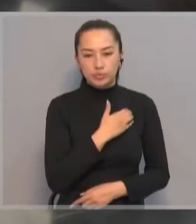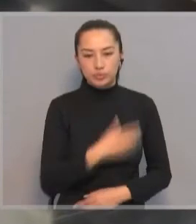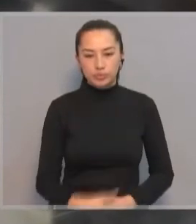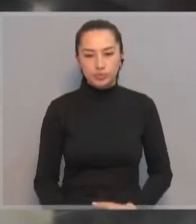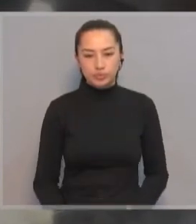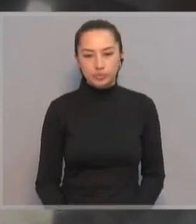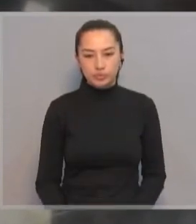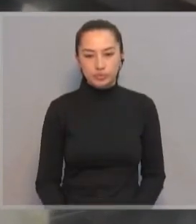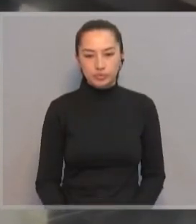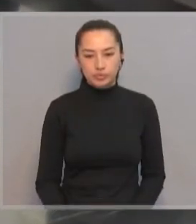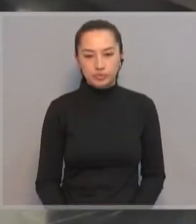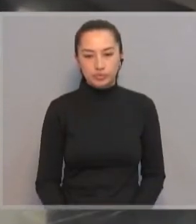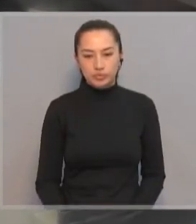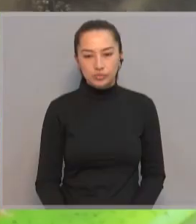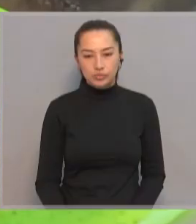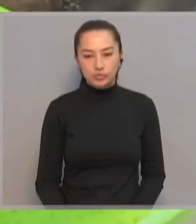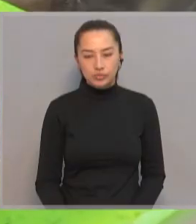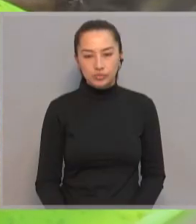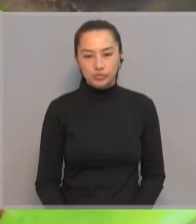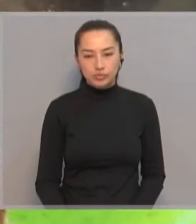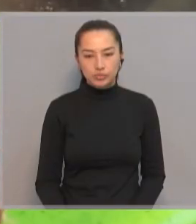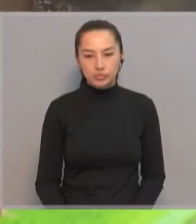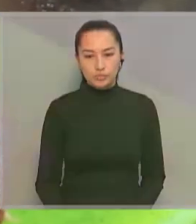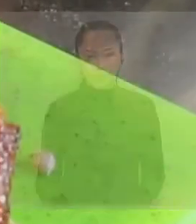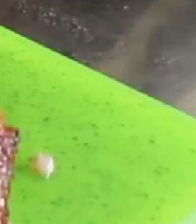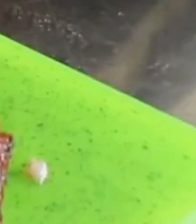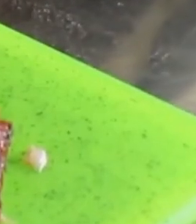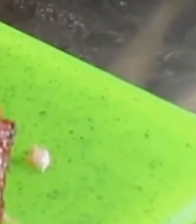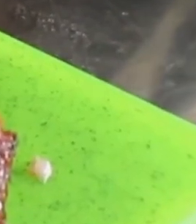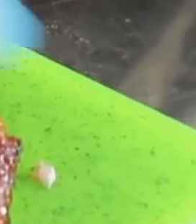Төлебе ауданынан Айгерім Дәулетбекқызы, Ерлан Тұралиев, Асылбек Мансұрхан, жаңалықтар.